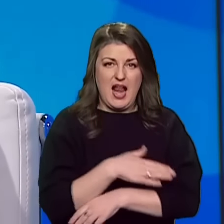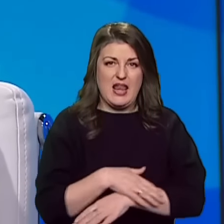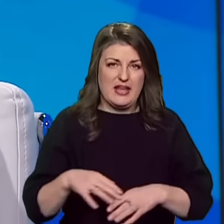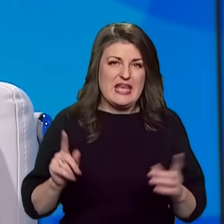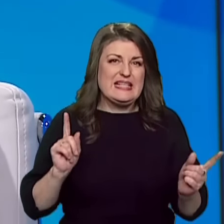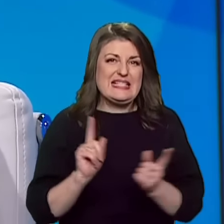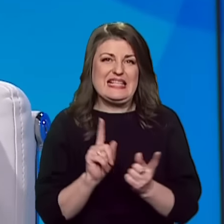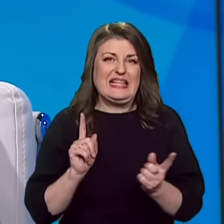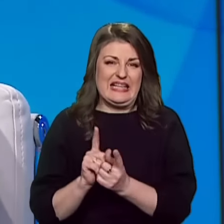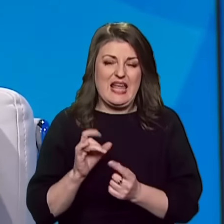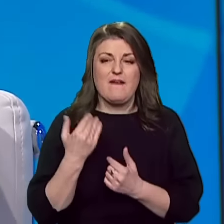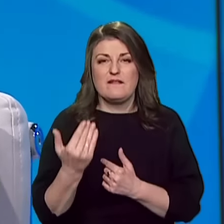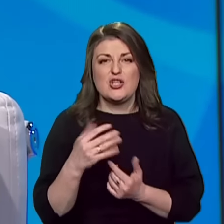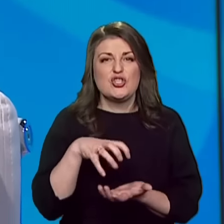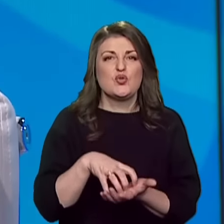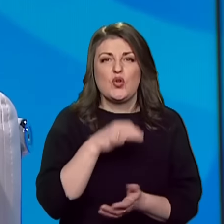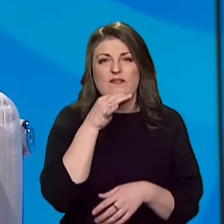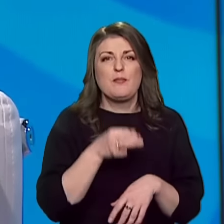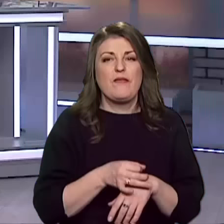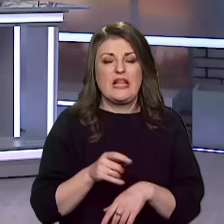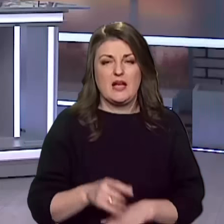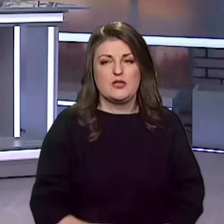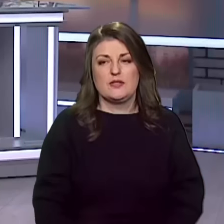лінії зіткнення і в вашій зоні відповідальності?